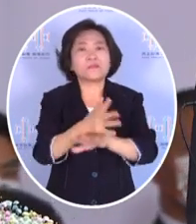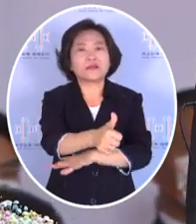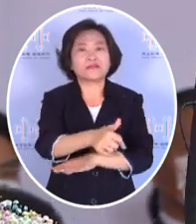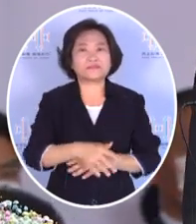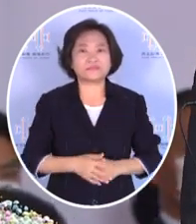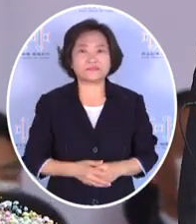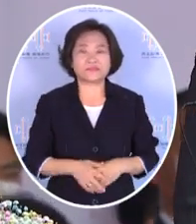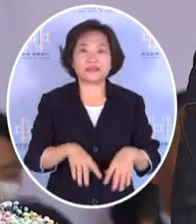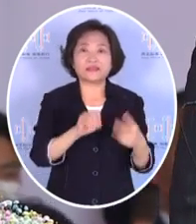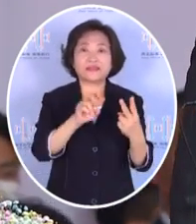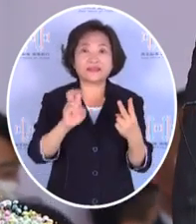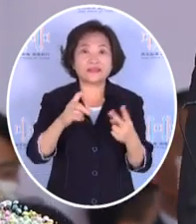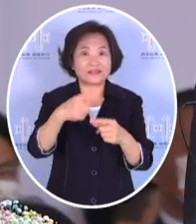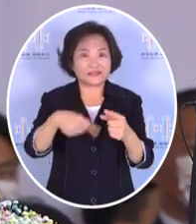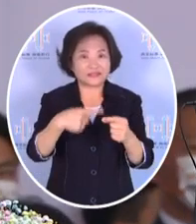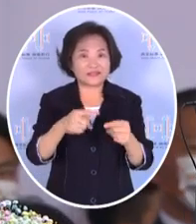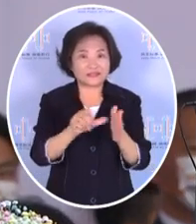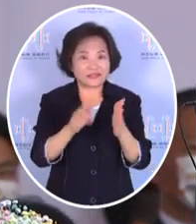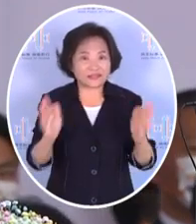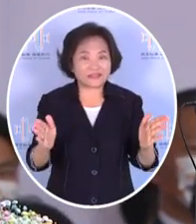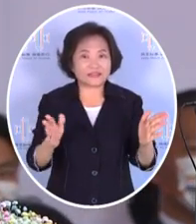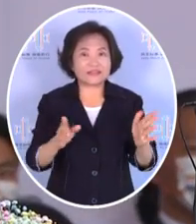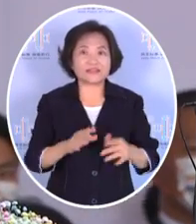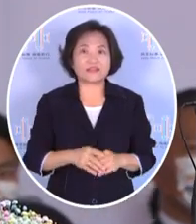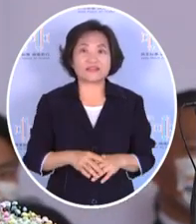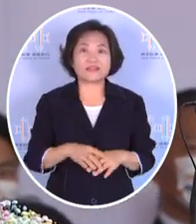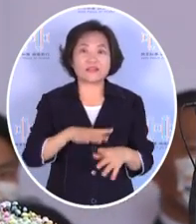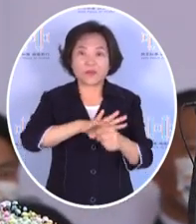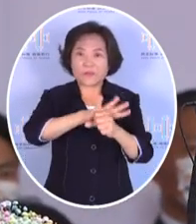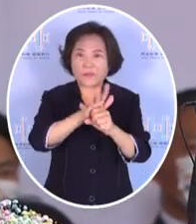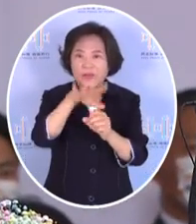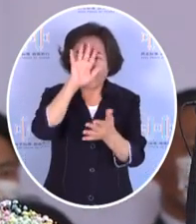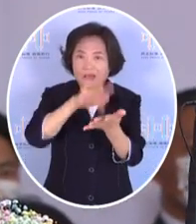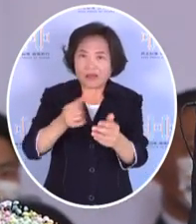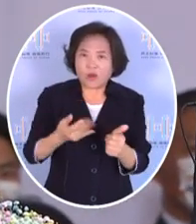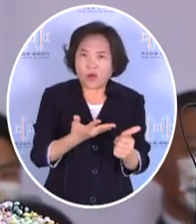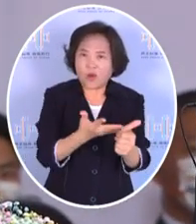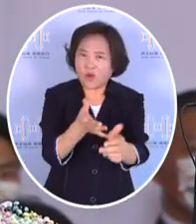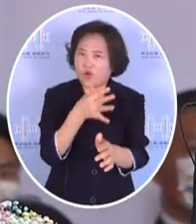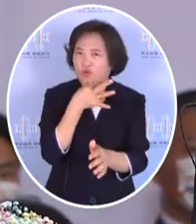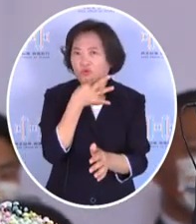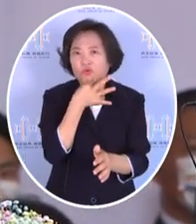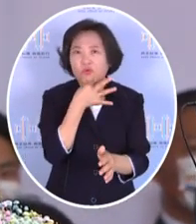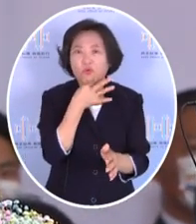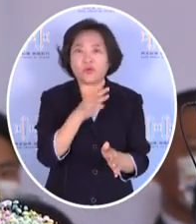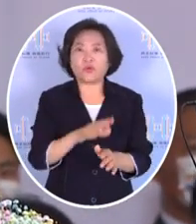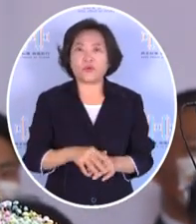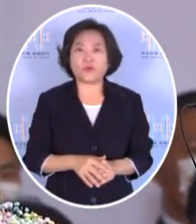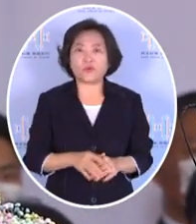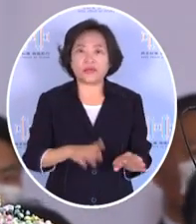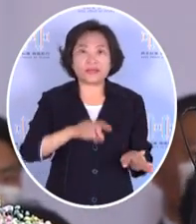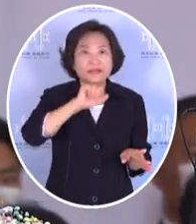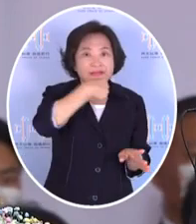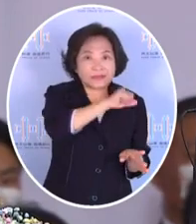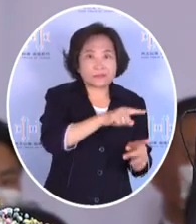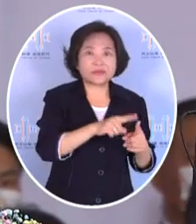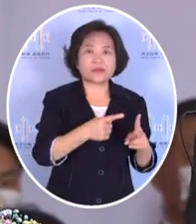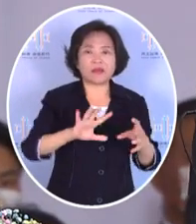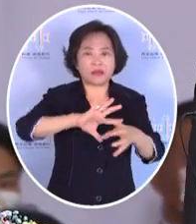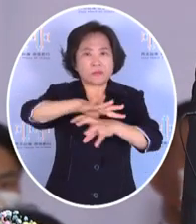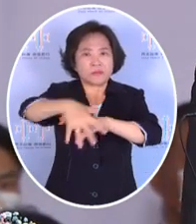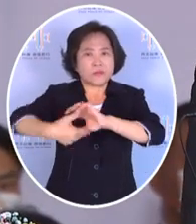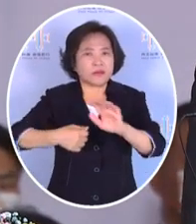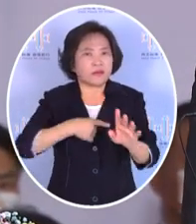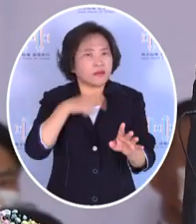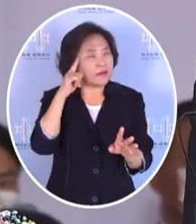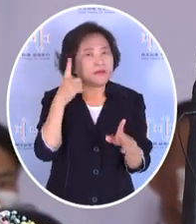2020这一年，在新型冠状病毒威胁下，无论是台湾或者是全世